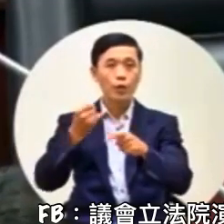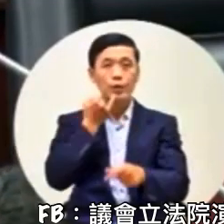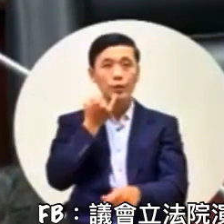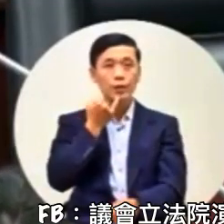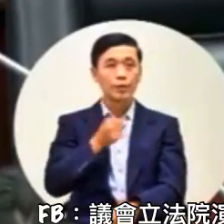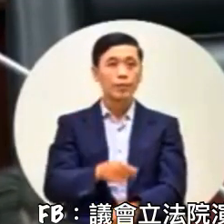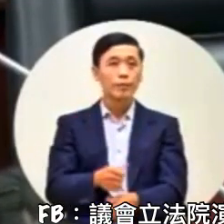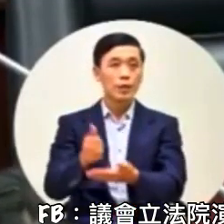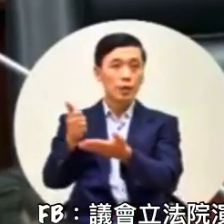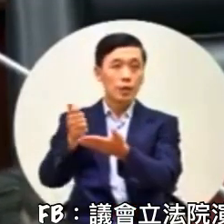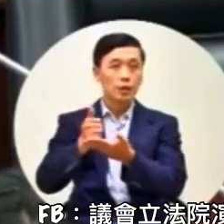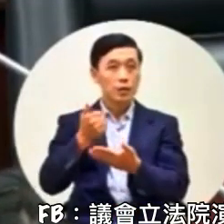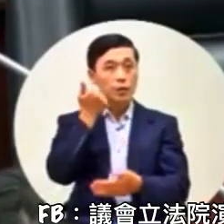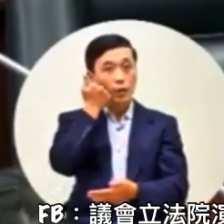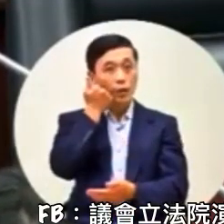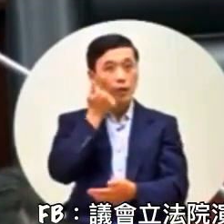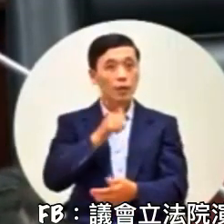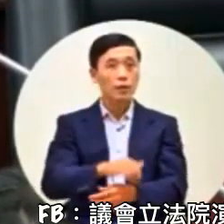们